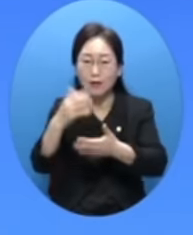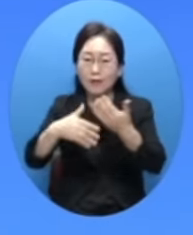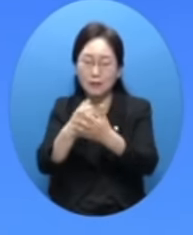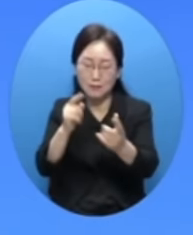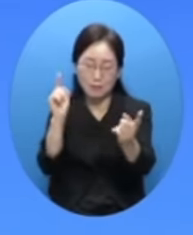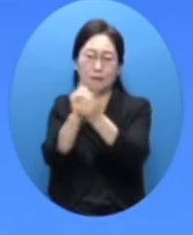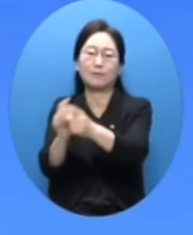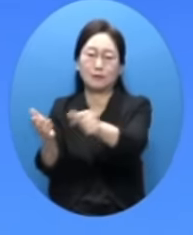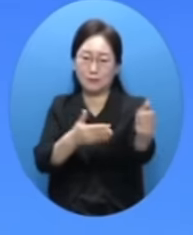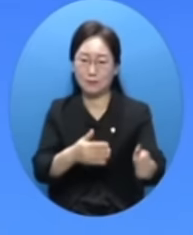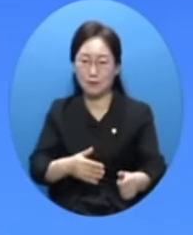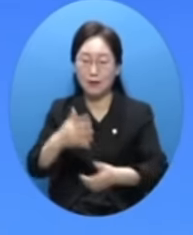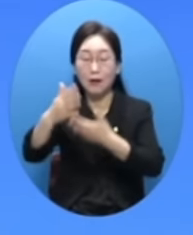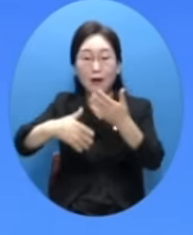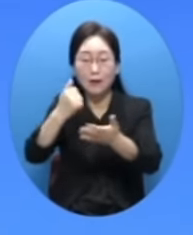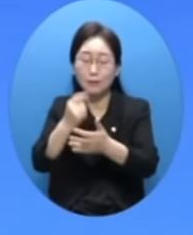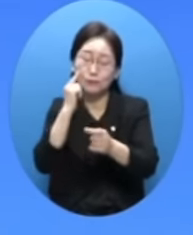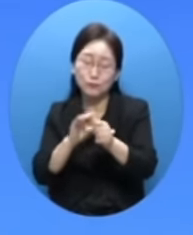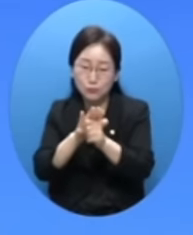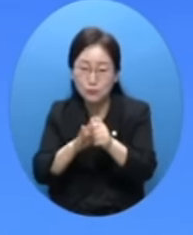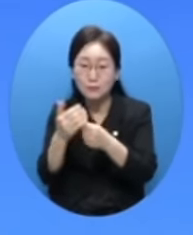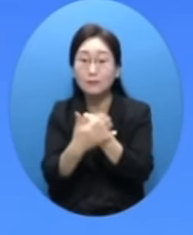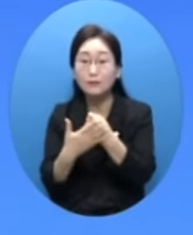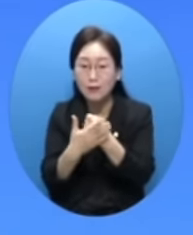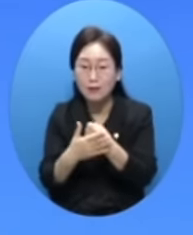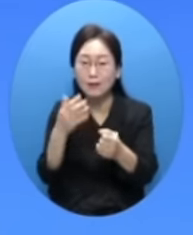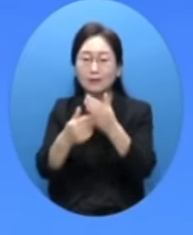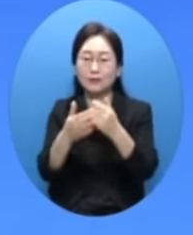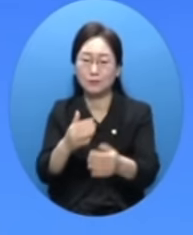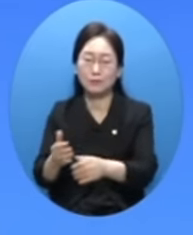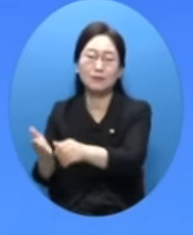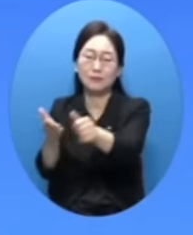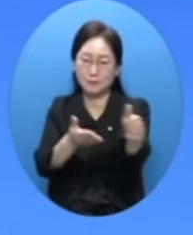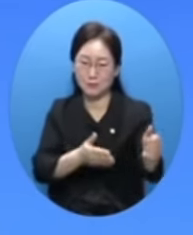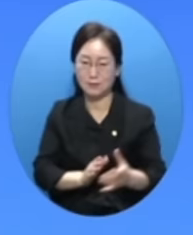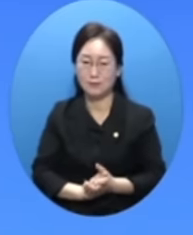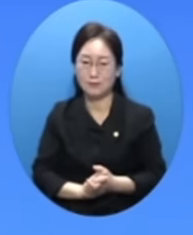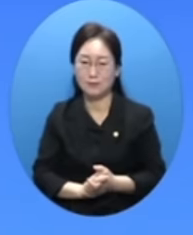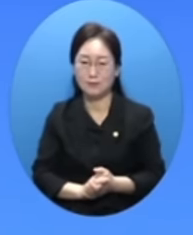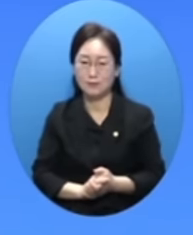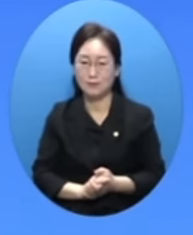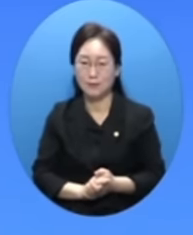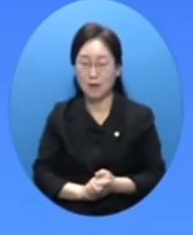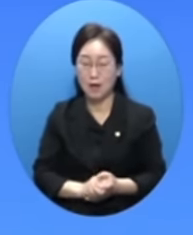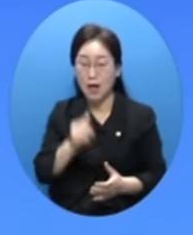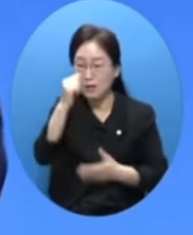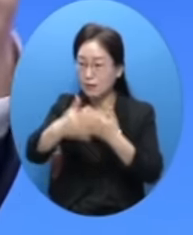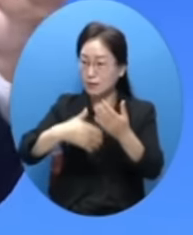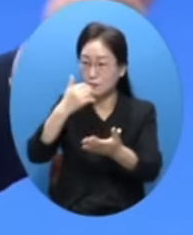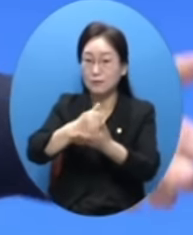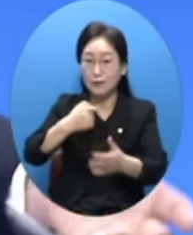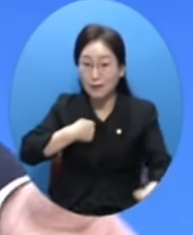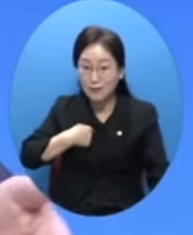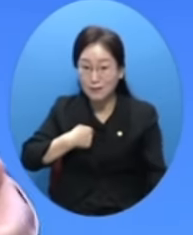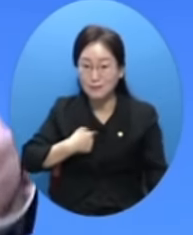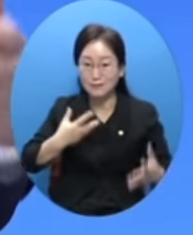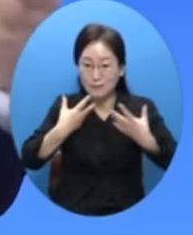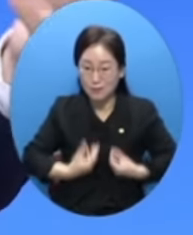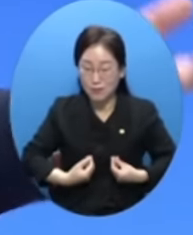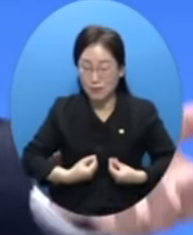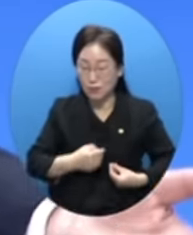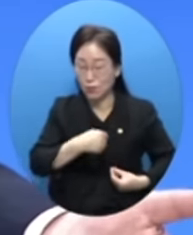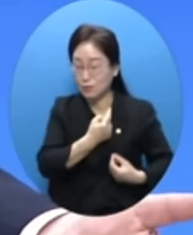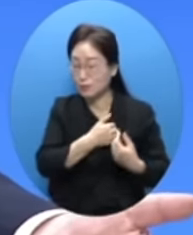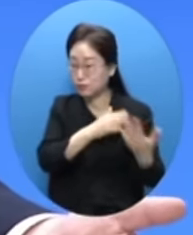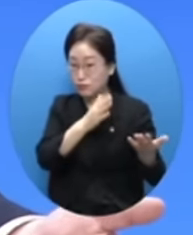바랍니다. 주님의 긍휼하심의 은혜를 체험하게 되기를 바랍니다. 절대로 하나님 나를 절망의 자리에 그냥 혼자 내버려